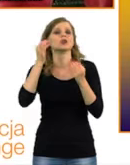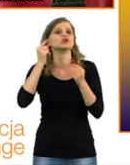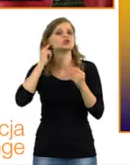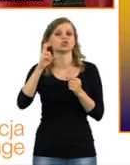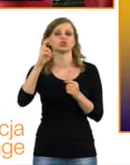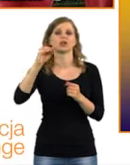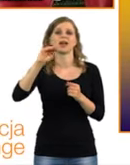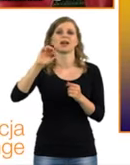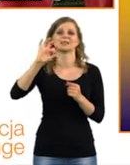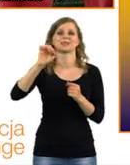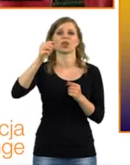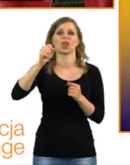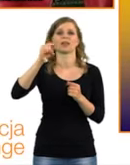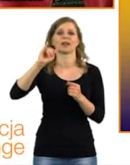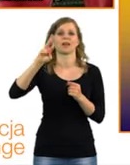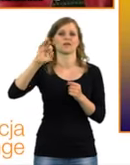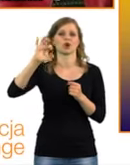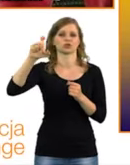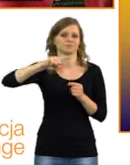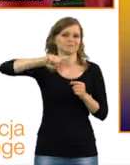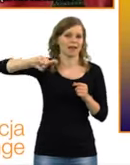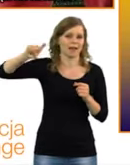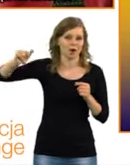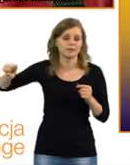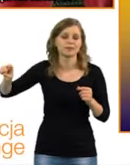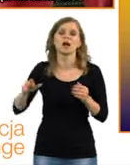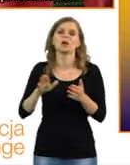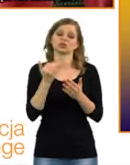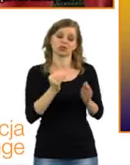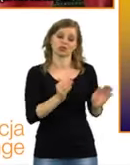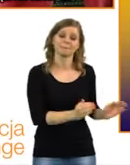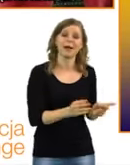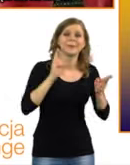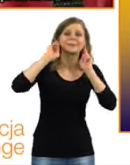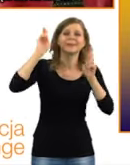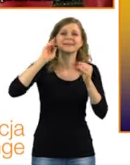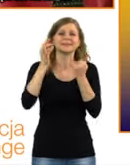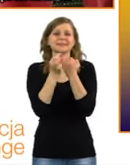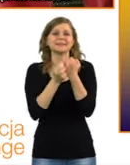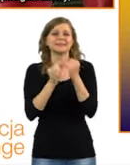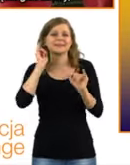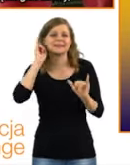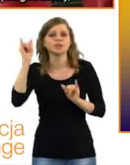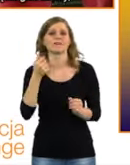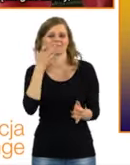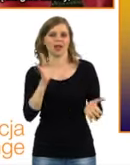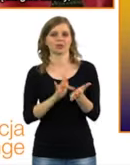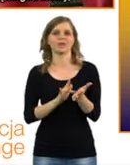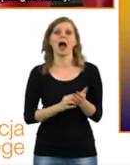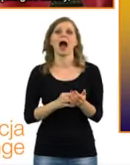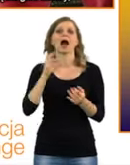Czyli dzieci małe wykazują większą wrażliwość na wysokie dźwięki niż na niskie. Czyli